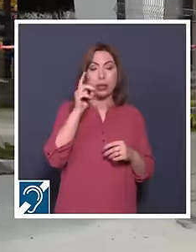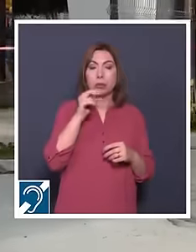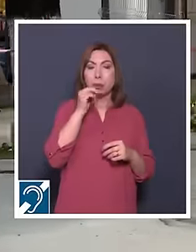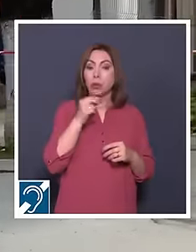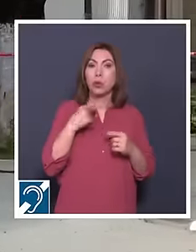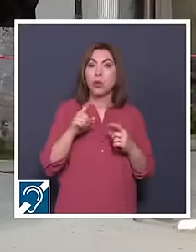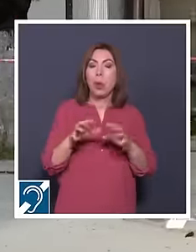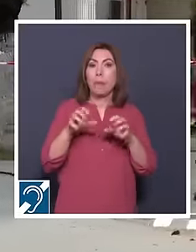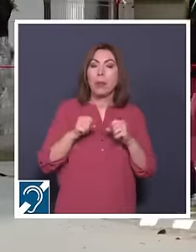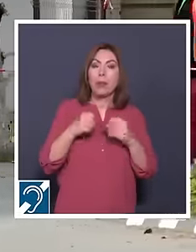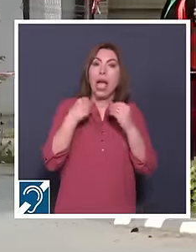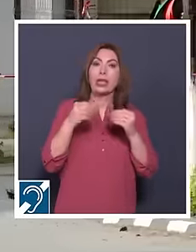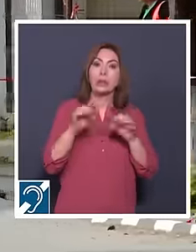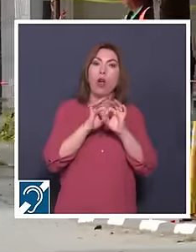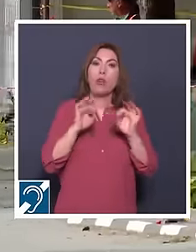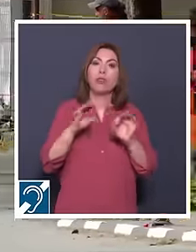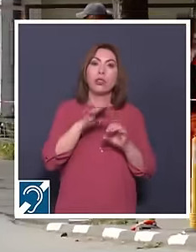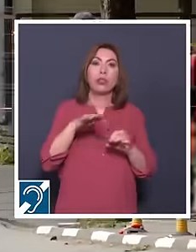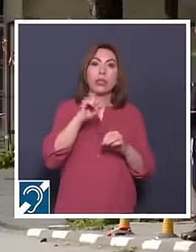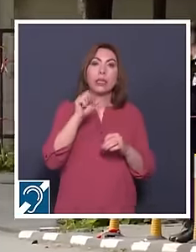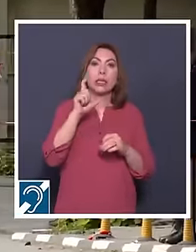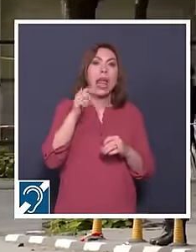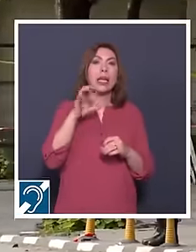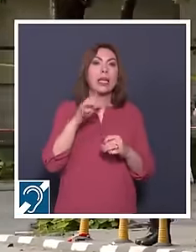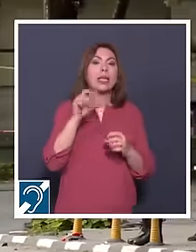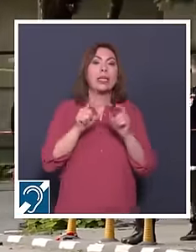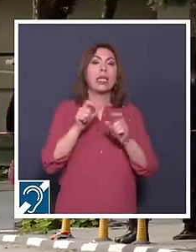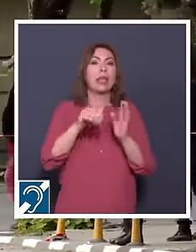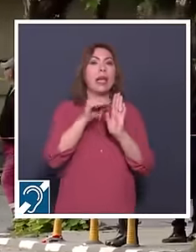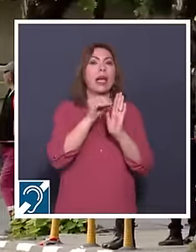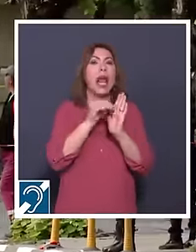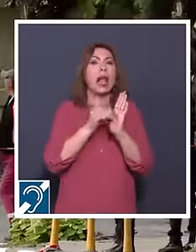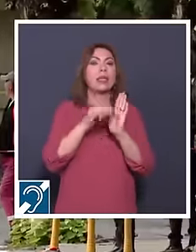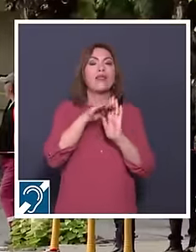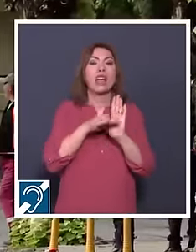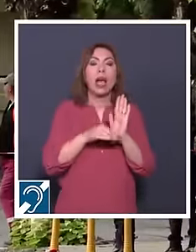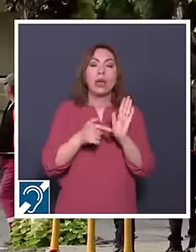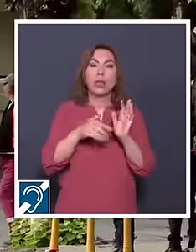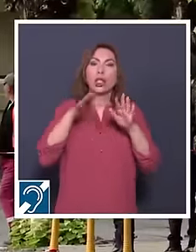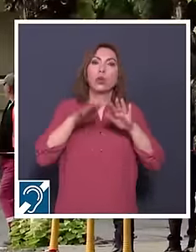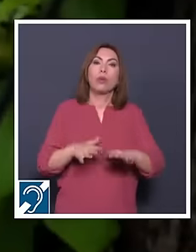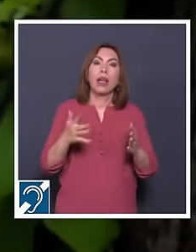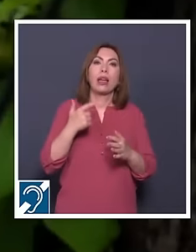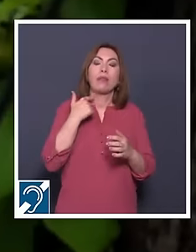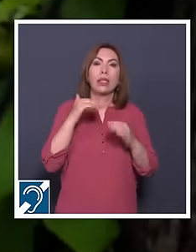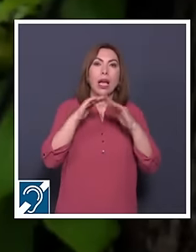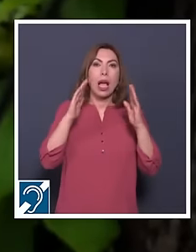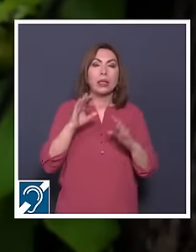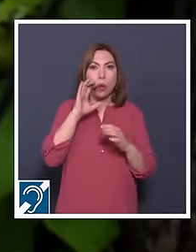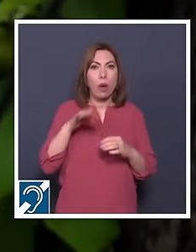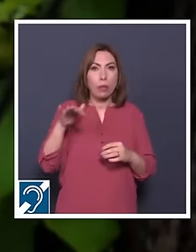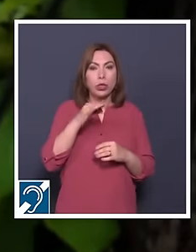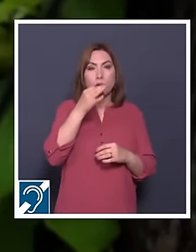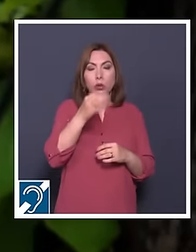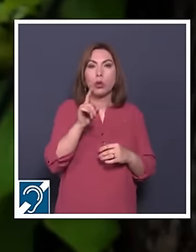acum explicații de la oficialii din Slănic privind clasificarea surpării care a afectat casele oamenilor și susțin că nu